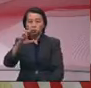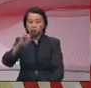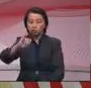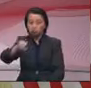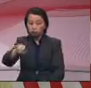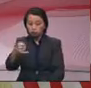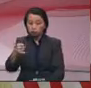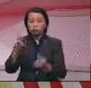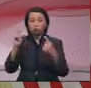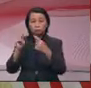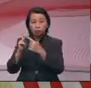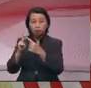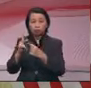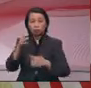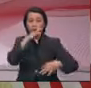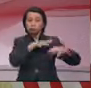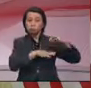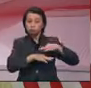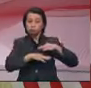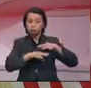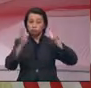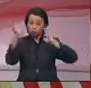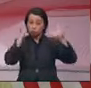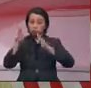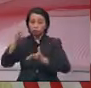juta kepada pendapatan negara.